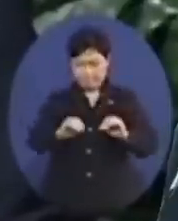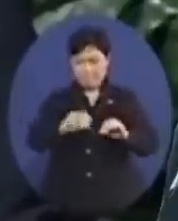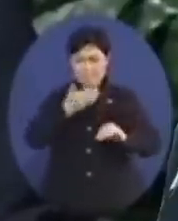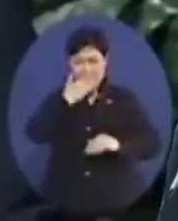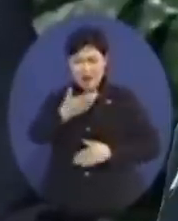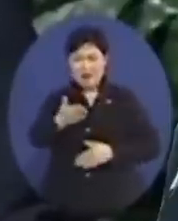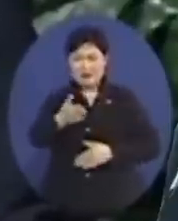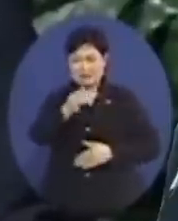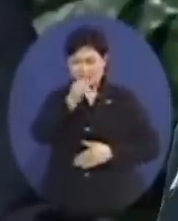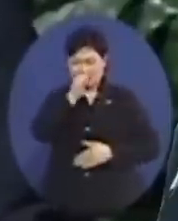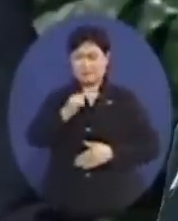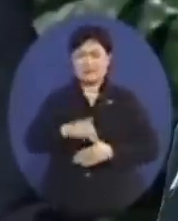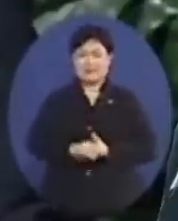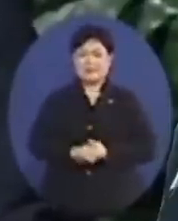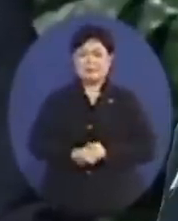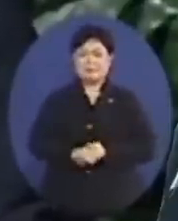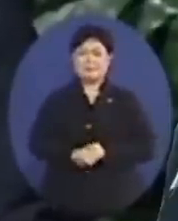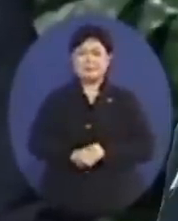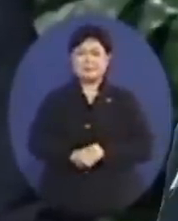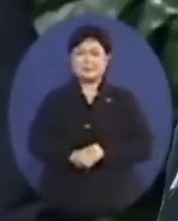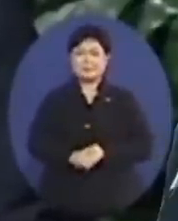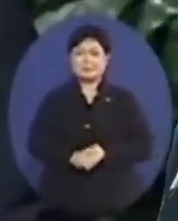있습니다.